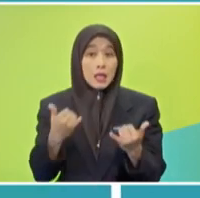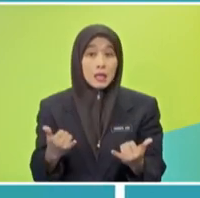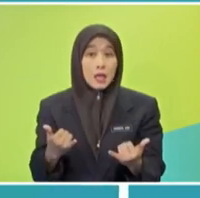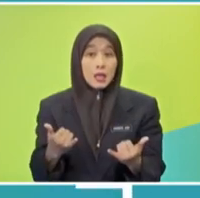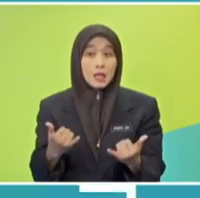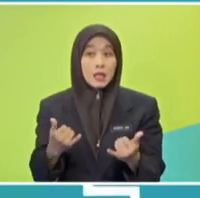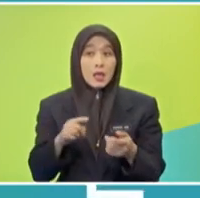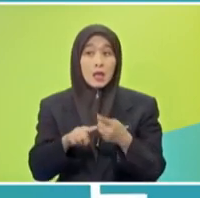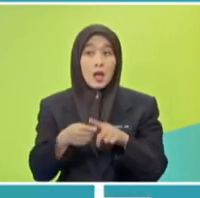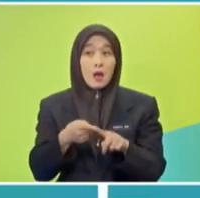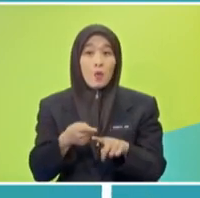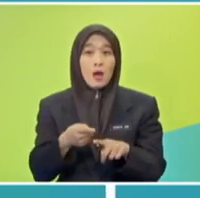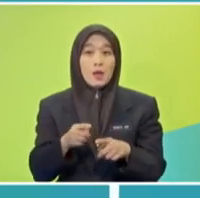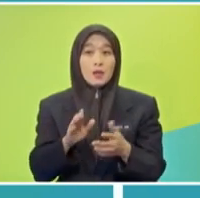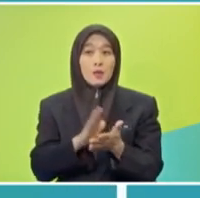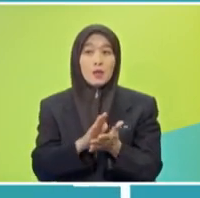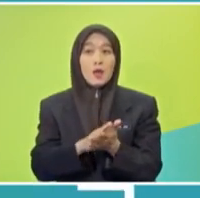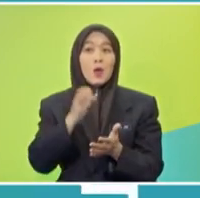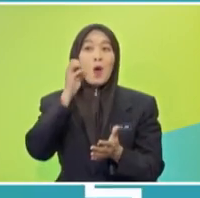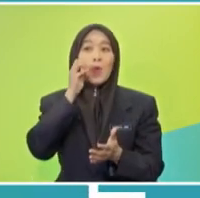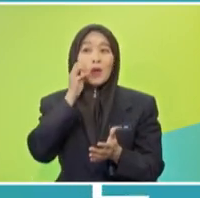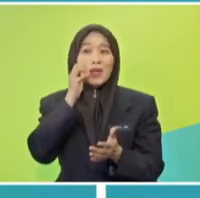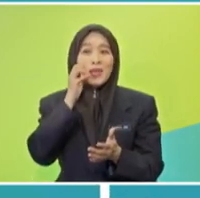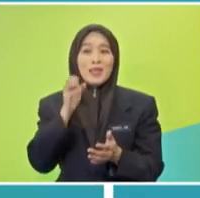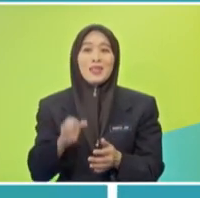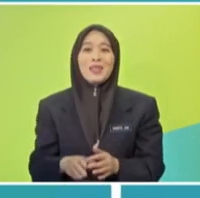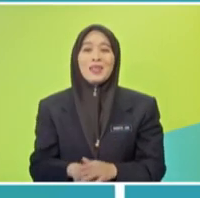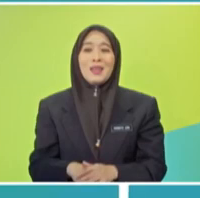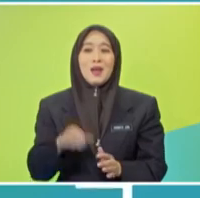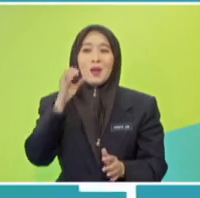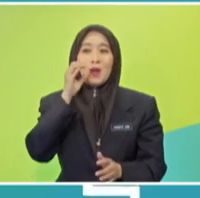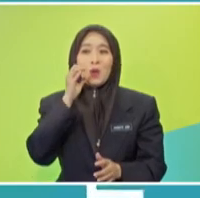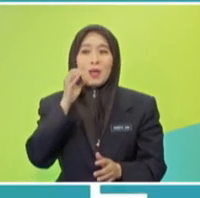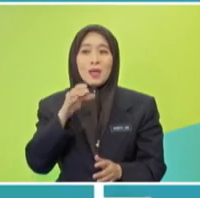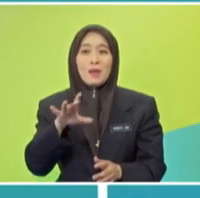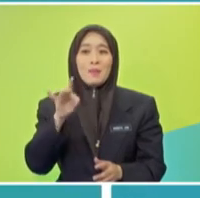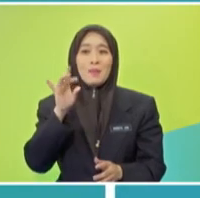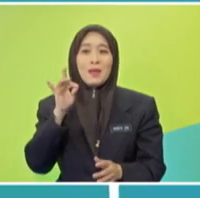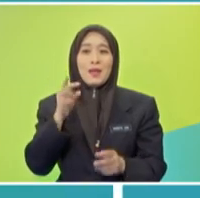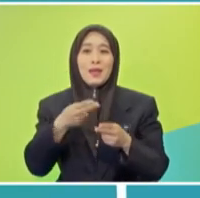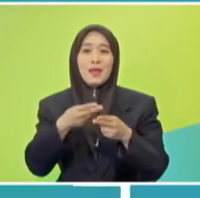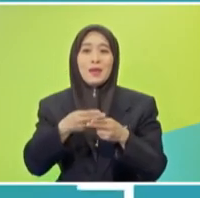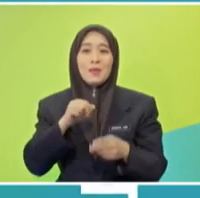Rakai sekolahnya yaitu glowing kamu sendiri